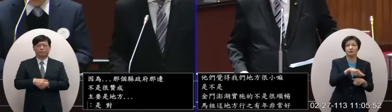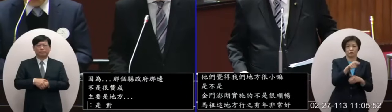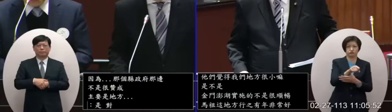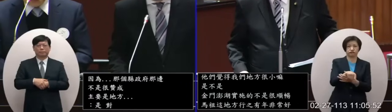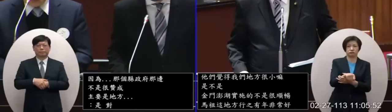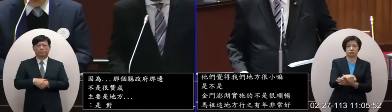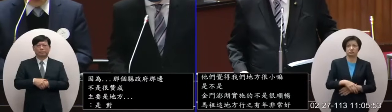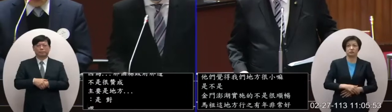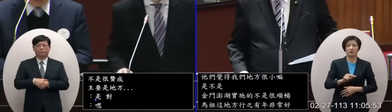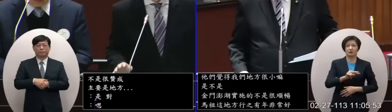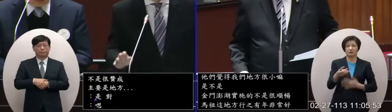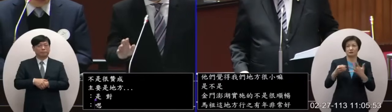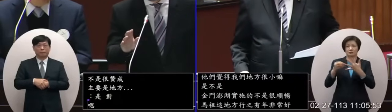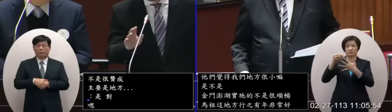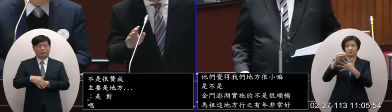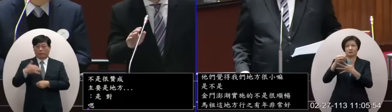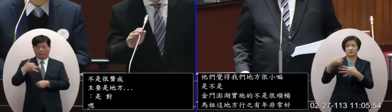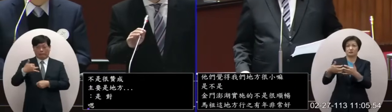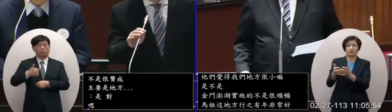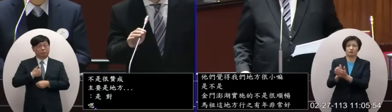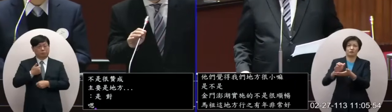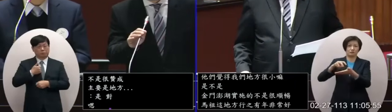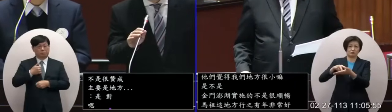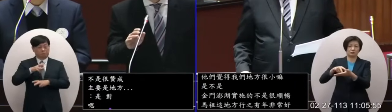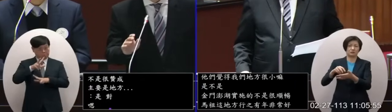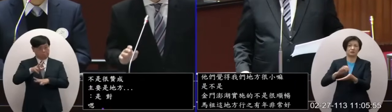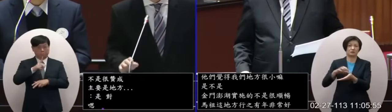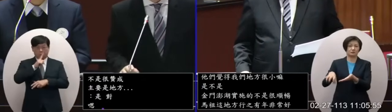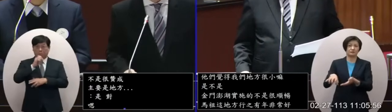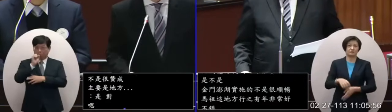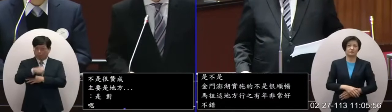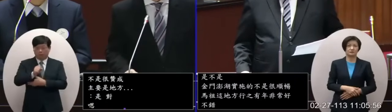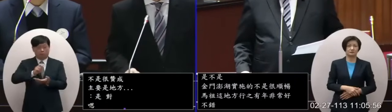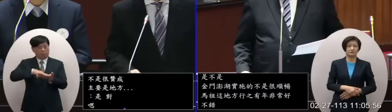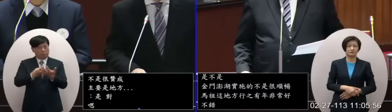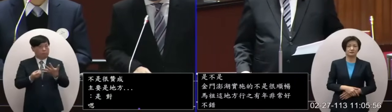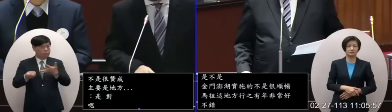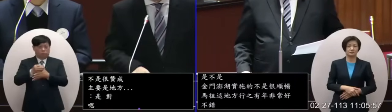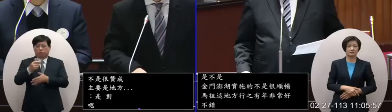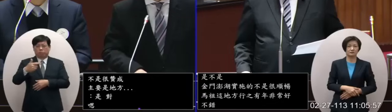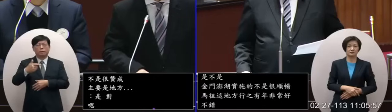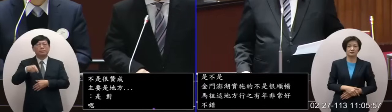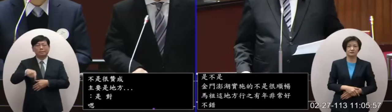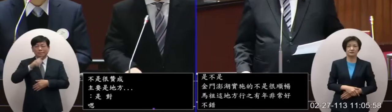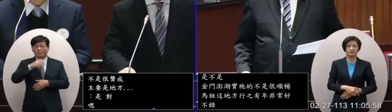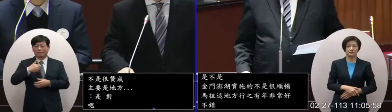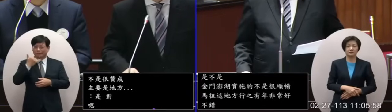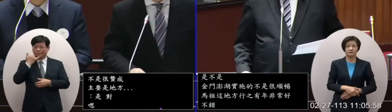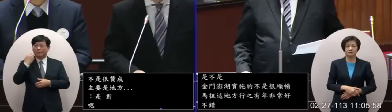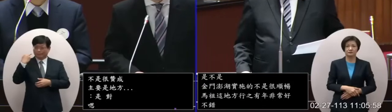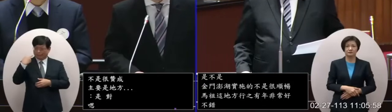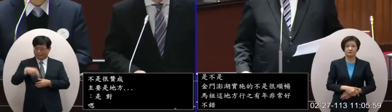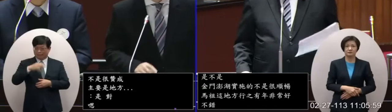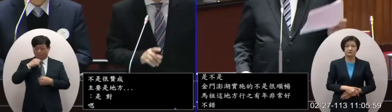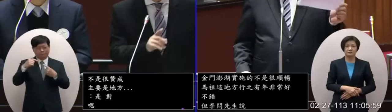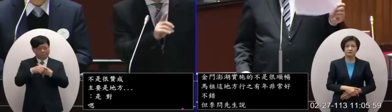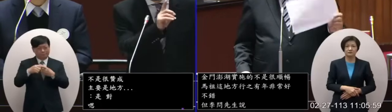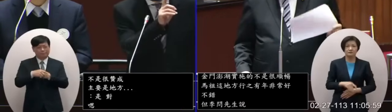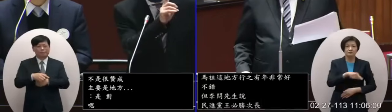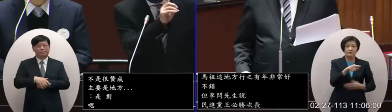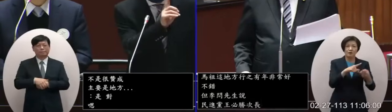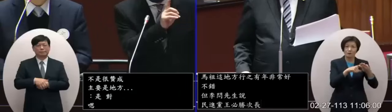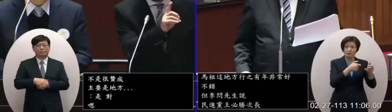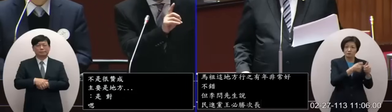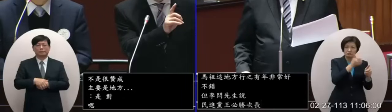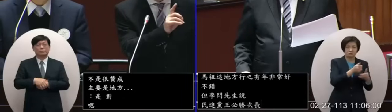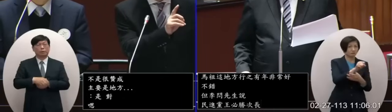事？ 并没有直接说所谓的答应改为布立院，而是说这一个部分的话，必须还要再研议。 他说答应